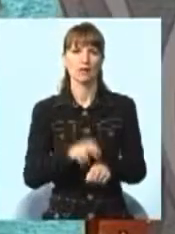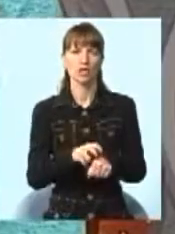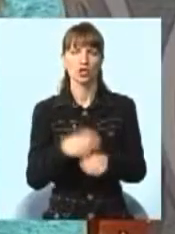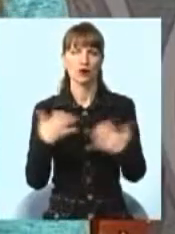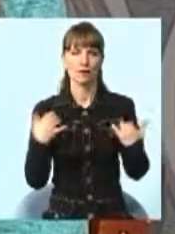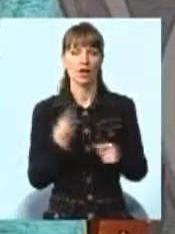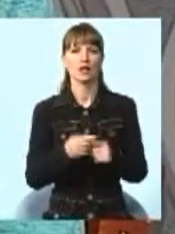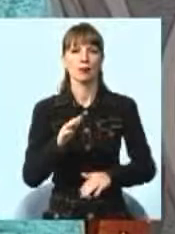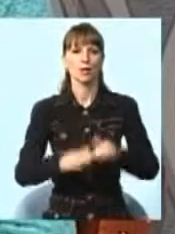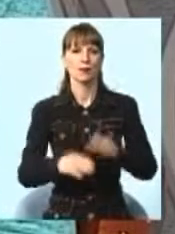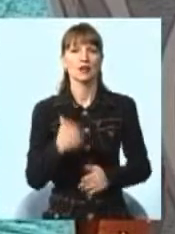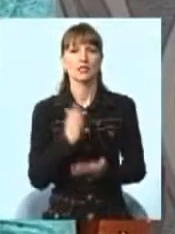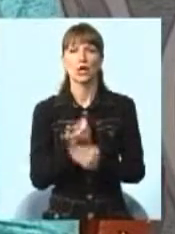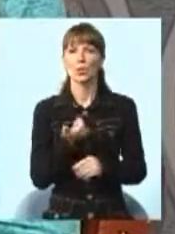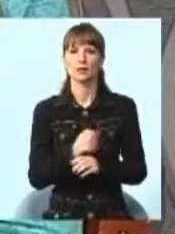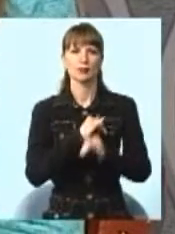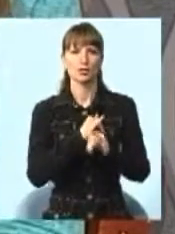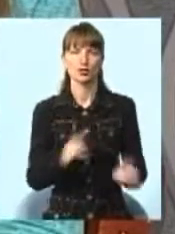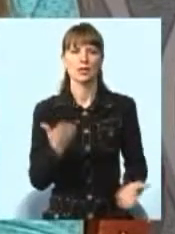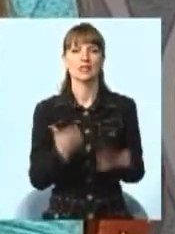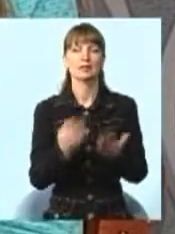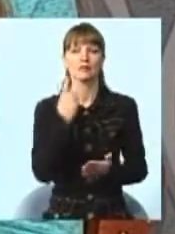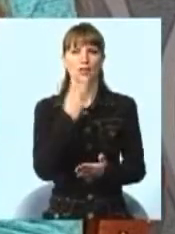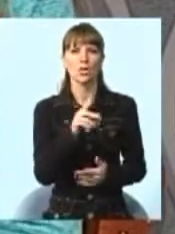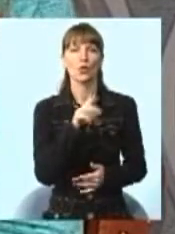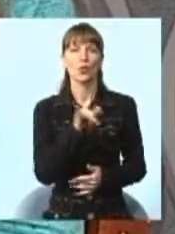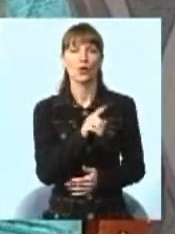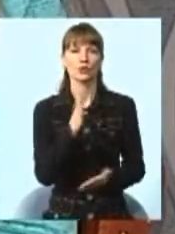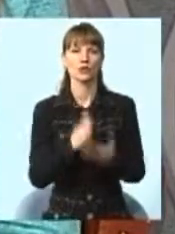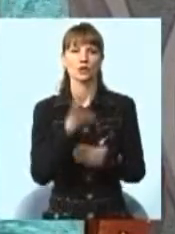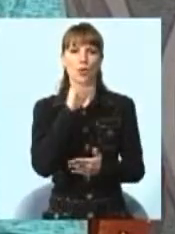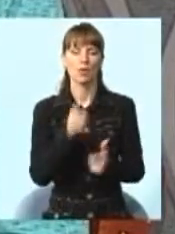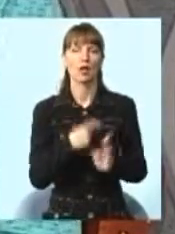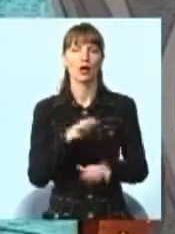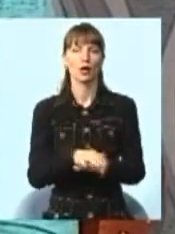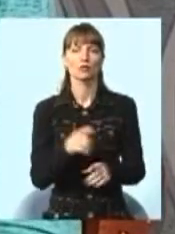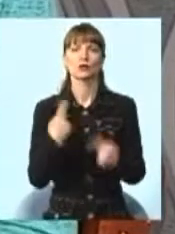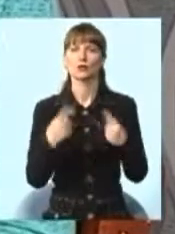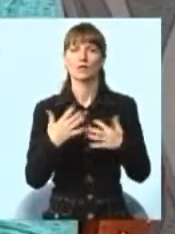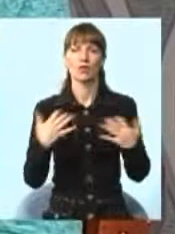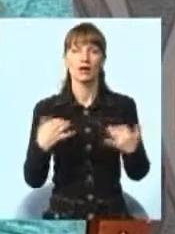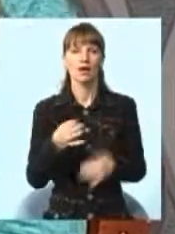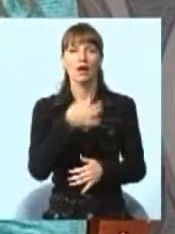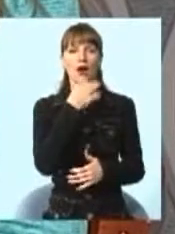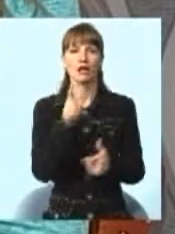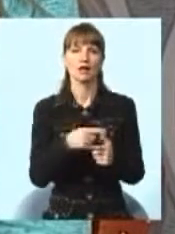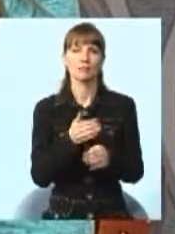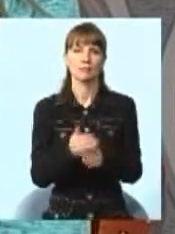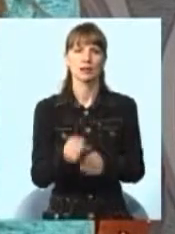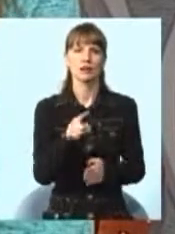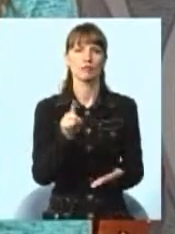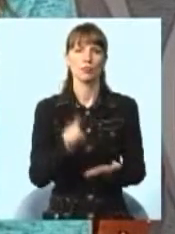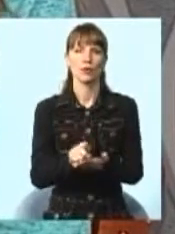ця професія є дуже поширеною, і якщо ми бачимо, що у кожного є песики або котики, або якісь ще тварини, то рано чи пізно їх